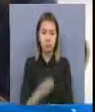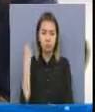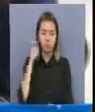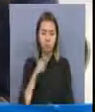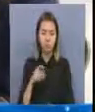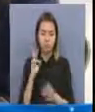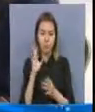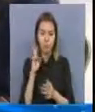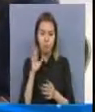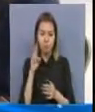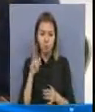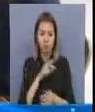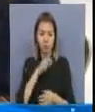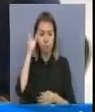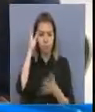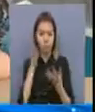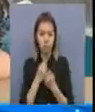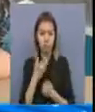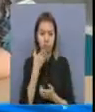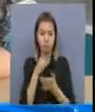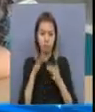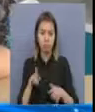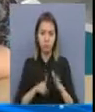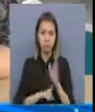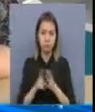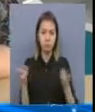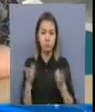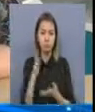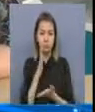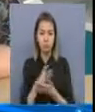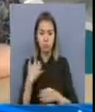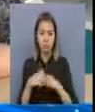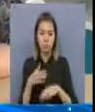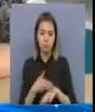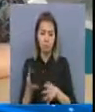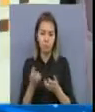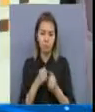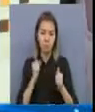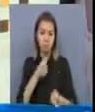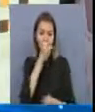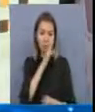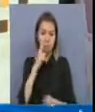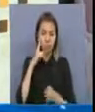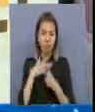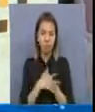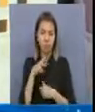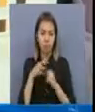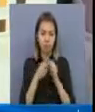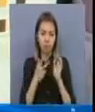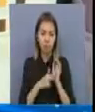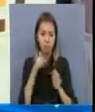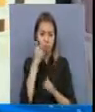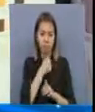Елбасы бастау жобасы бойынша білім алғандардың ішінде өзесін бастауға қажетті шағын несиелерді ала алмағанын ескере отыра,